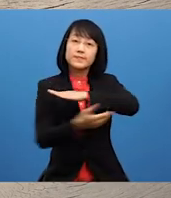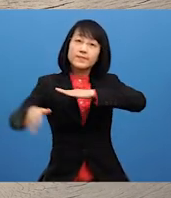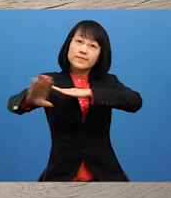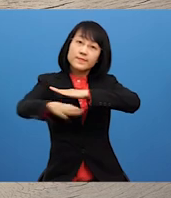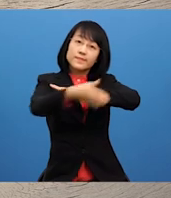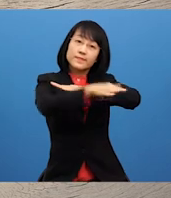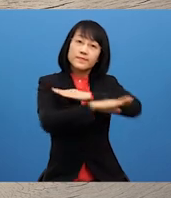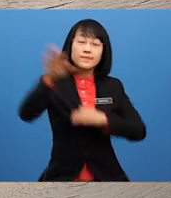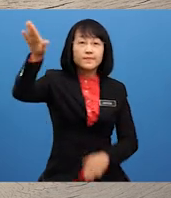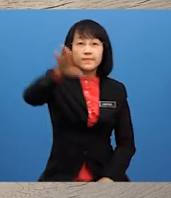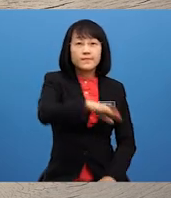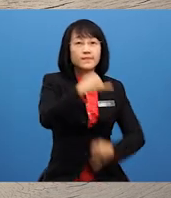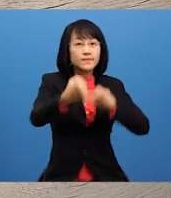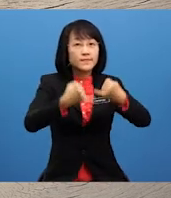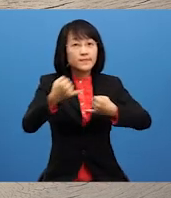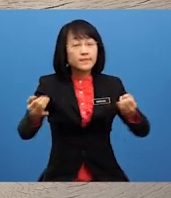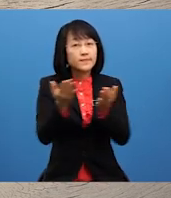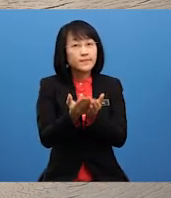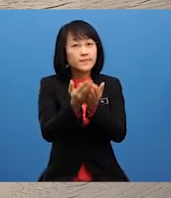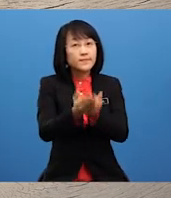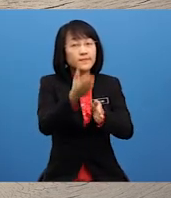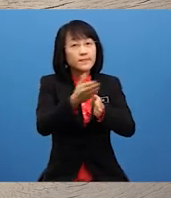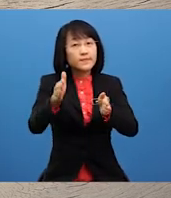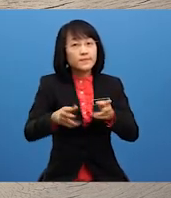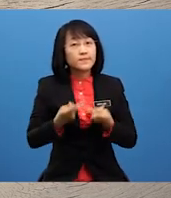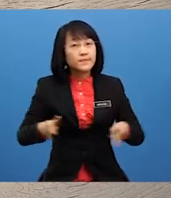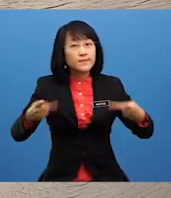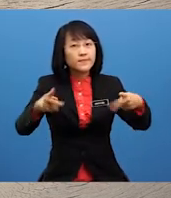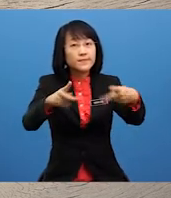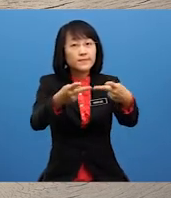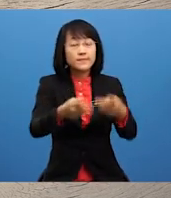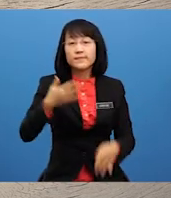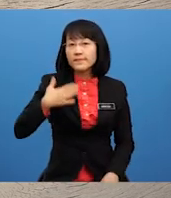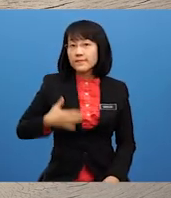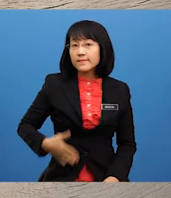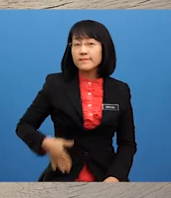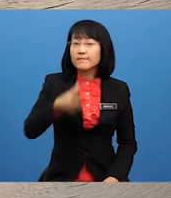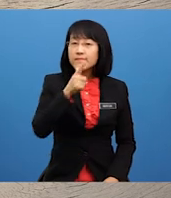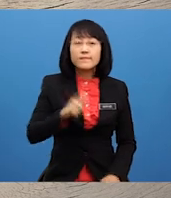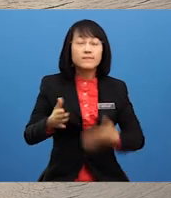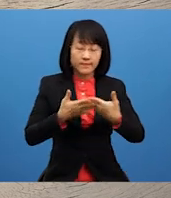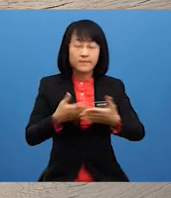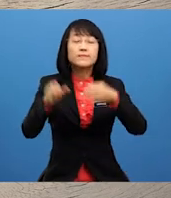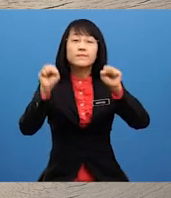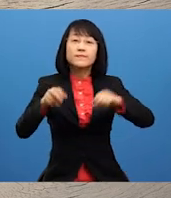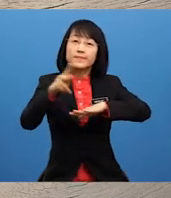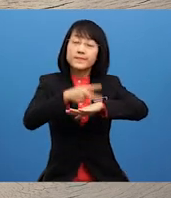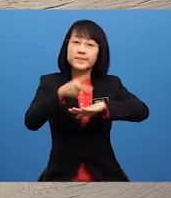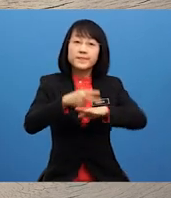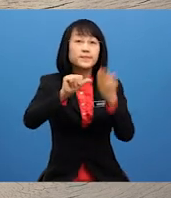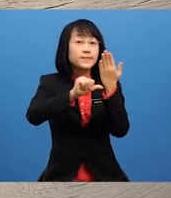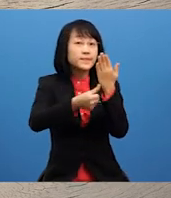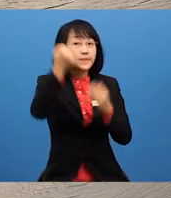landai, tambat perahu tepi kuala. Biar buruk kain dipakai, asalkan